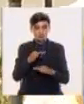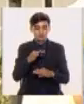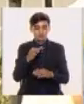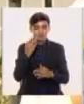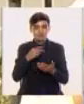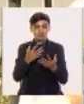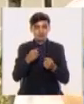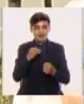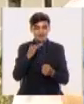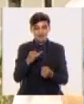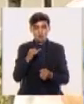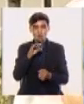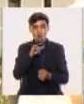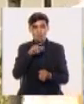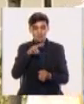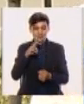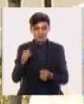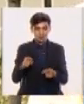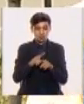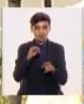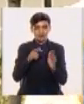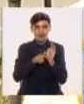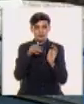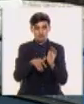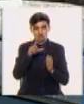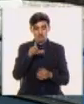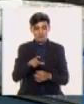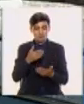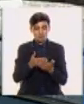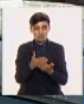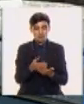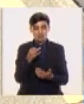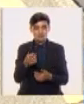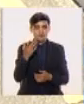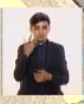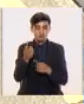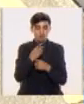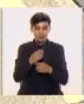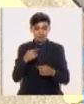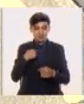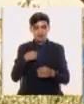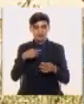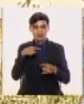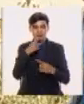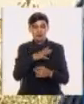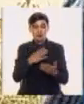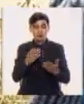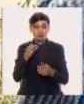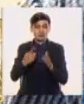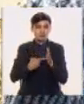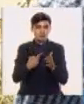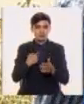взять выпускников УПК, это примерно 7 тысяч человек. И вот они приходят, действительно, как наши коллеги говорят,